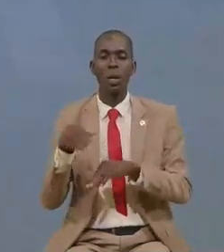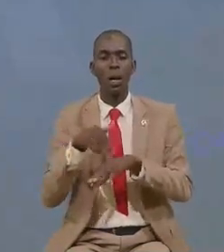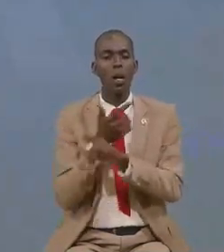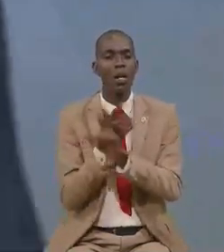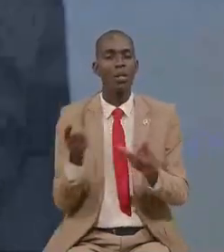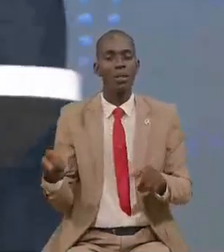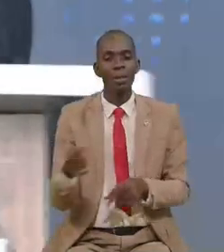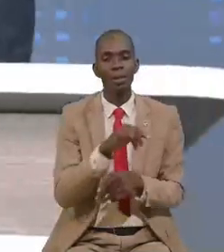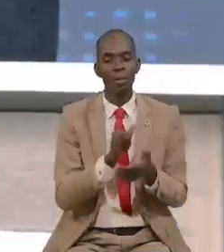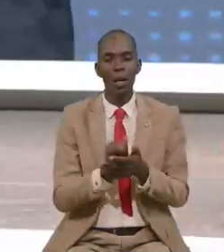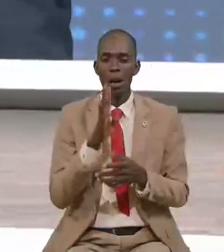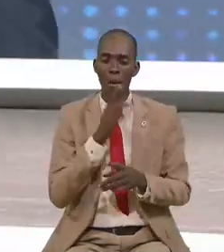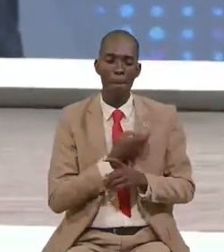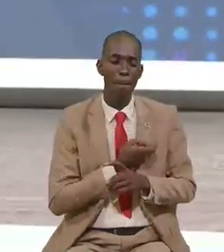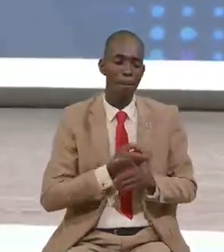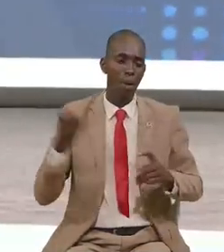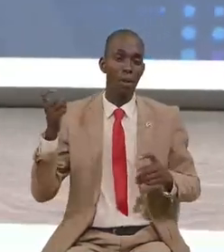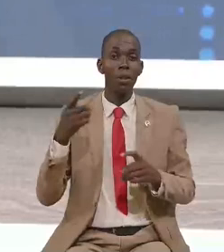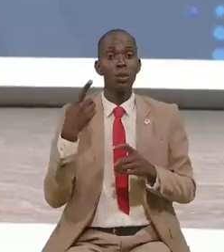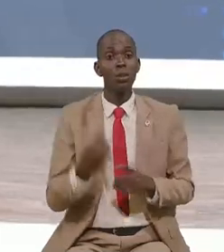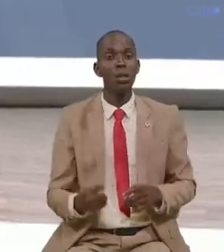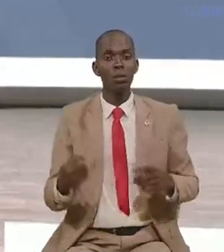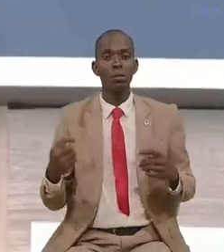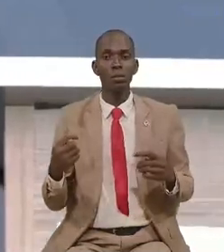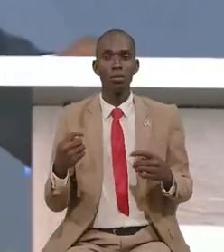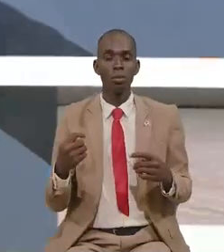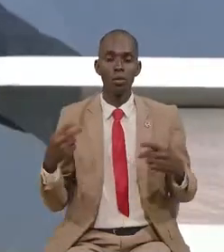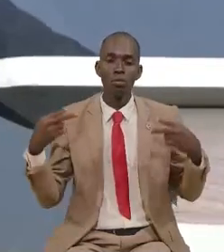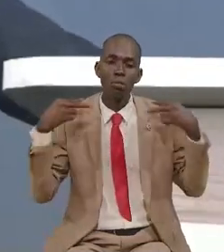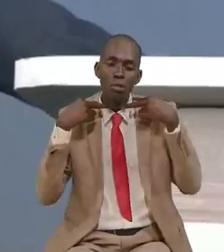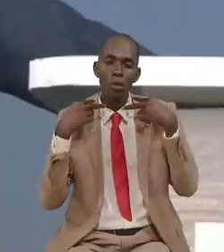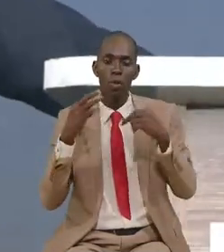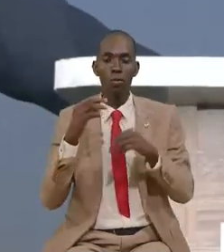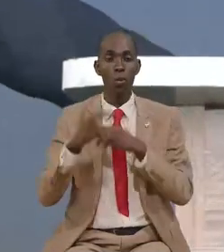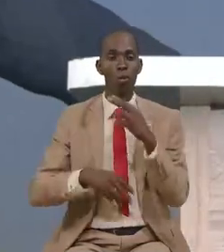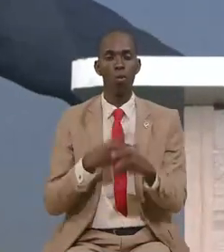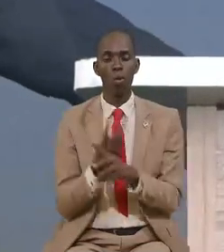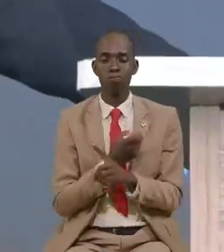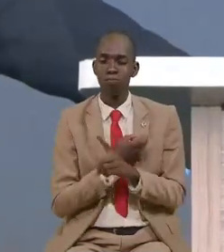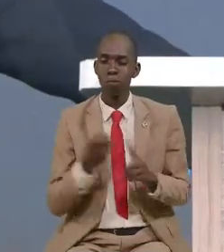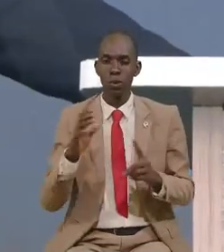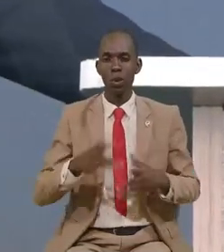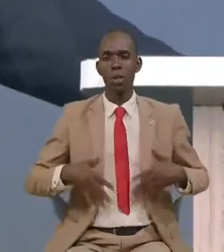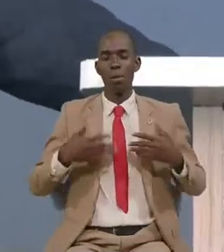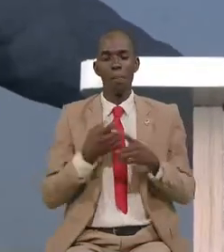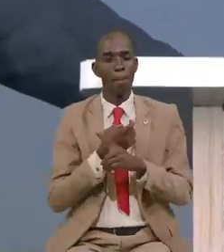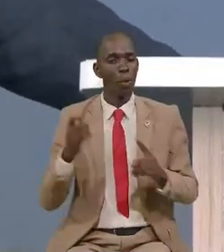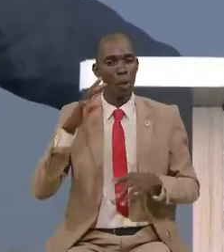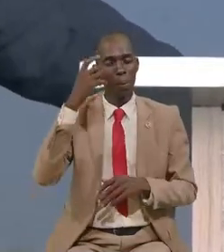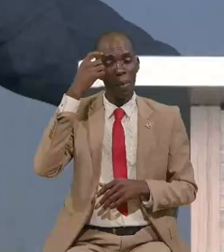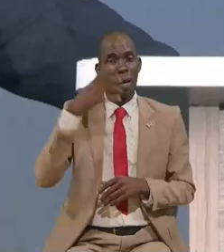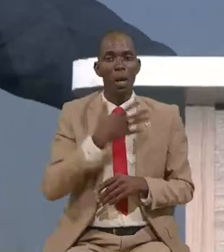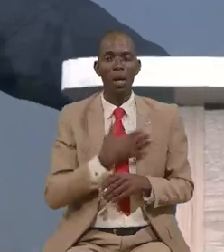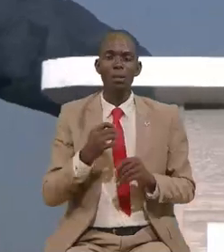affranchir les captifs. Les jougs du monde brisent ton cœur, brisent ta pensée. Et le